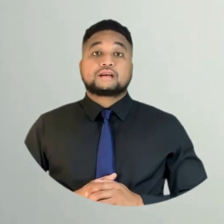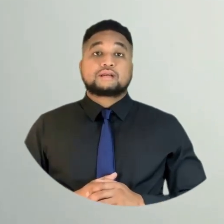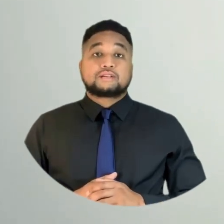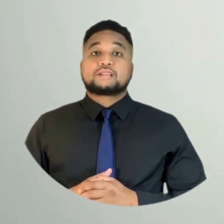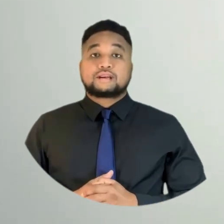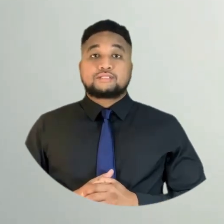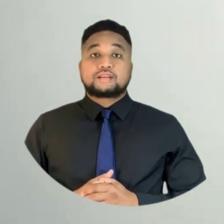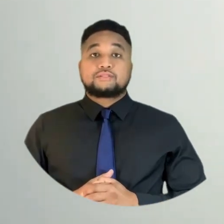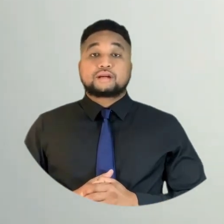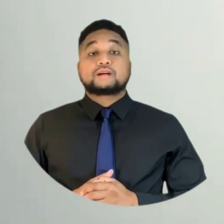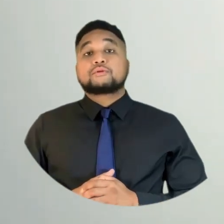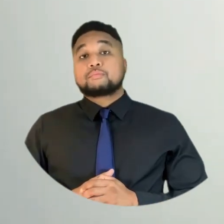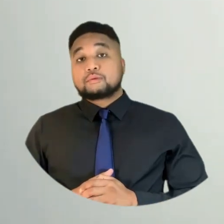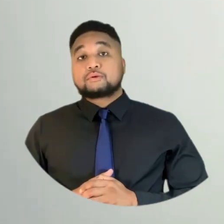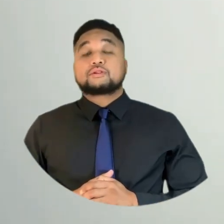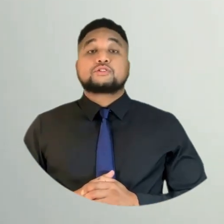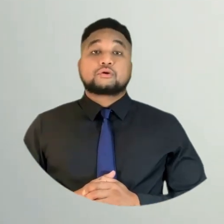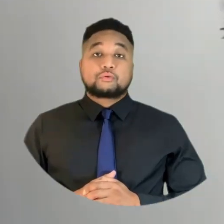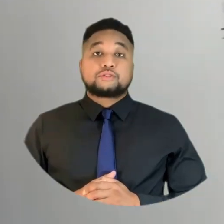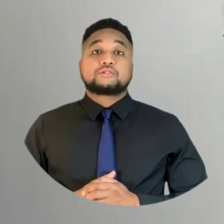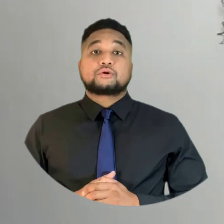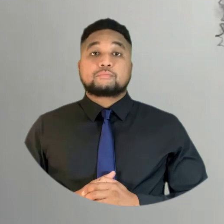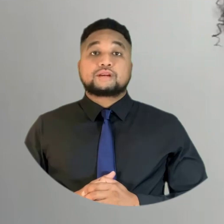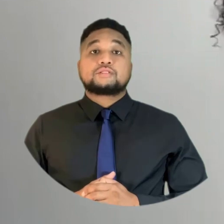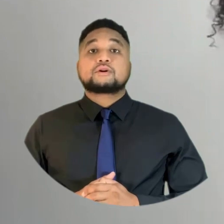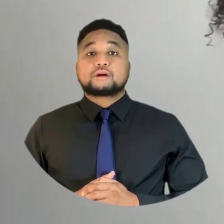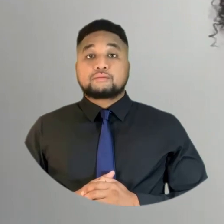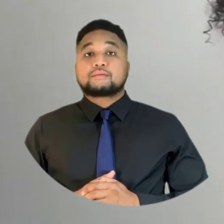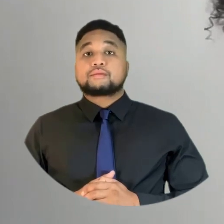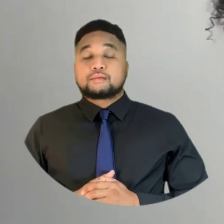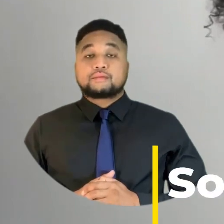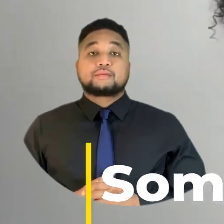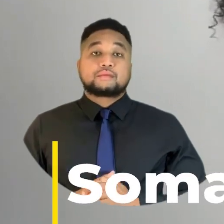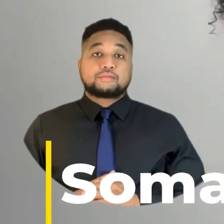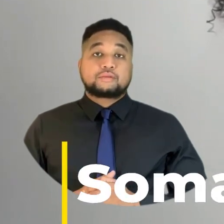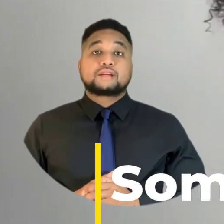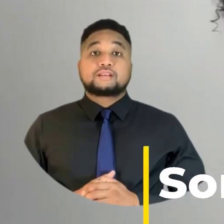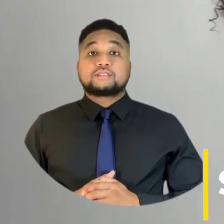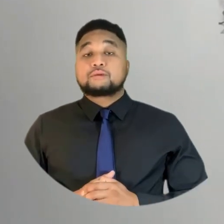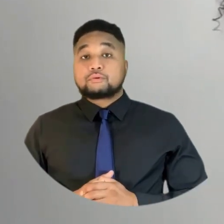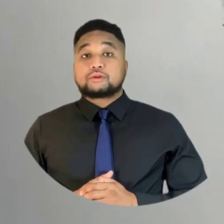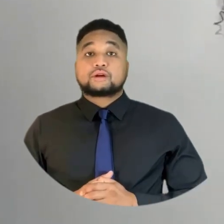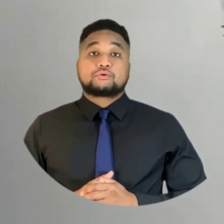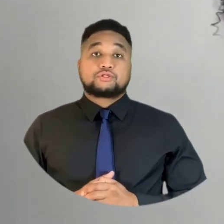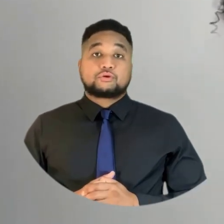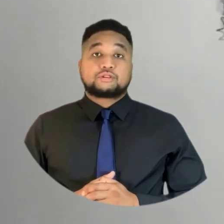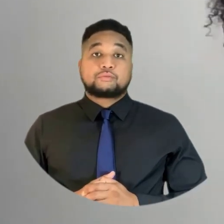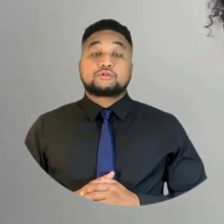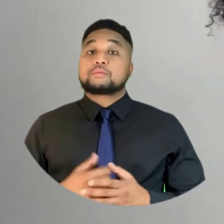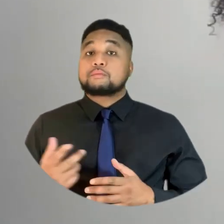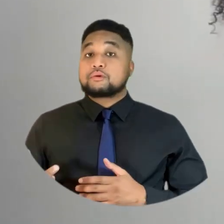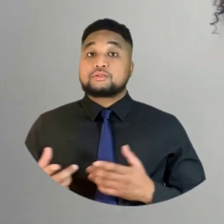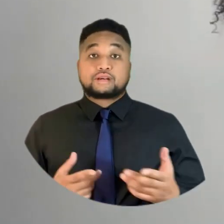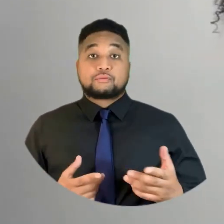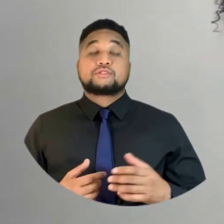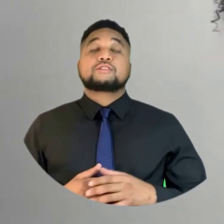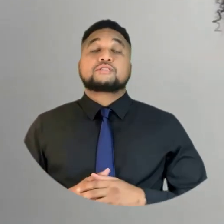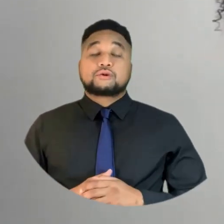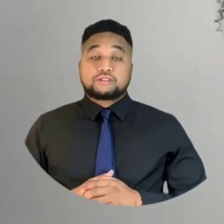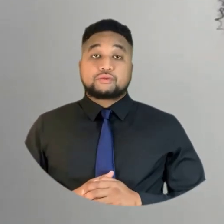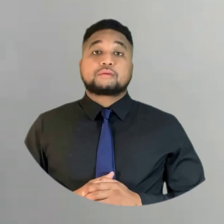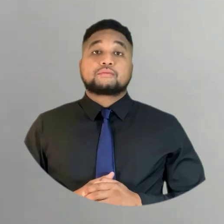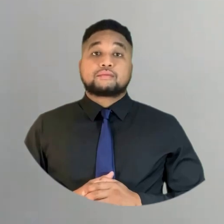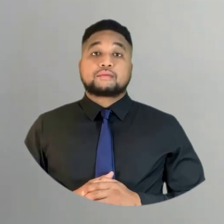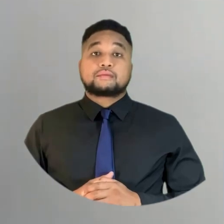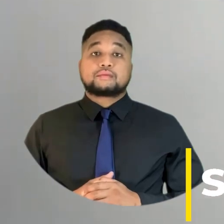ah bulsho weynta soomaalida meel kastooy caalamka kaga dhaqan yihiin dhaqanka soomaalidu waa mid soo jireen ahaa kaasi oo jiilal badan